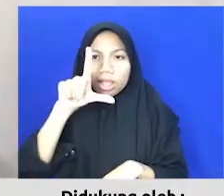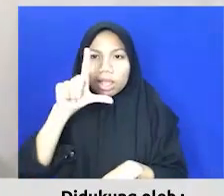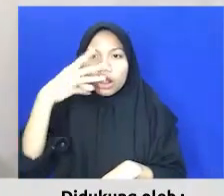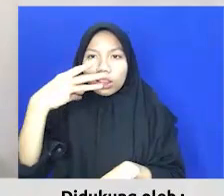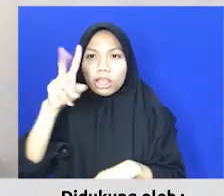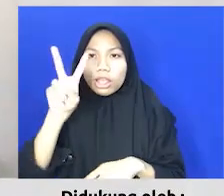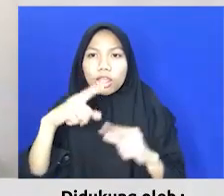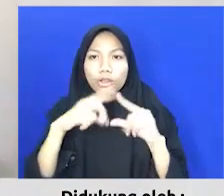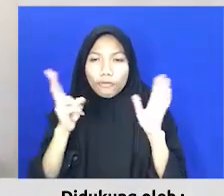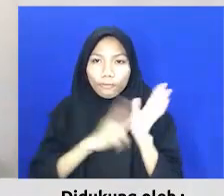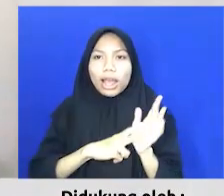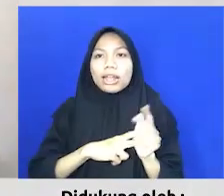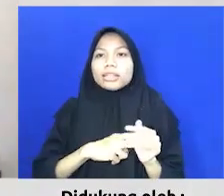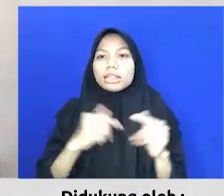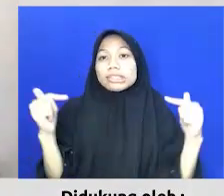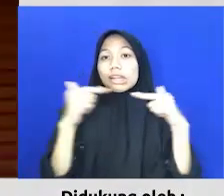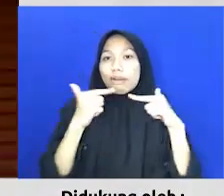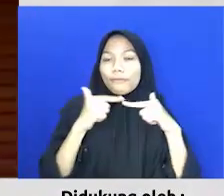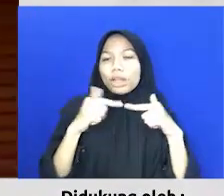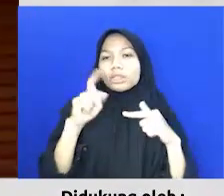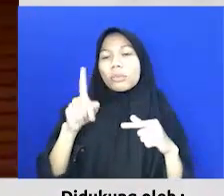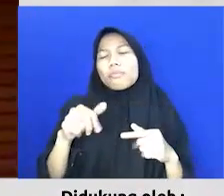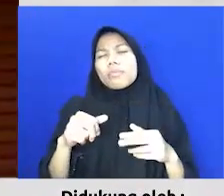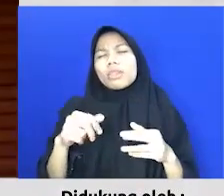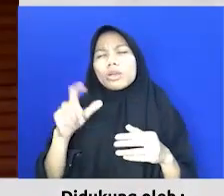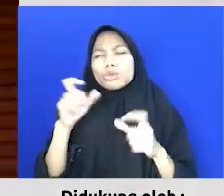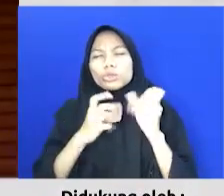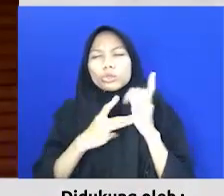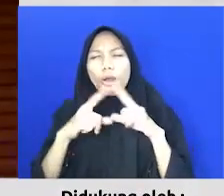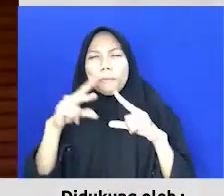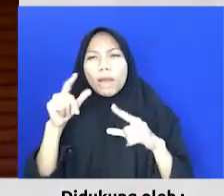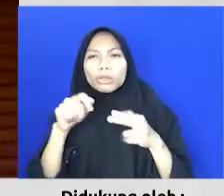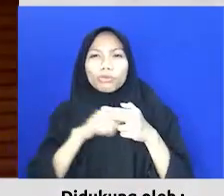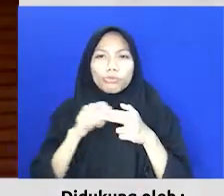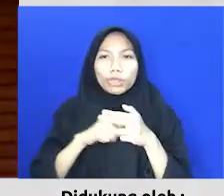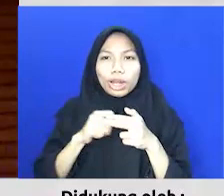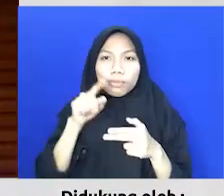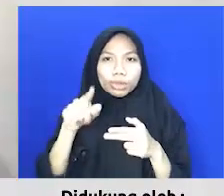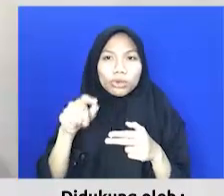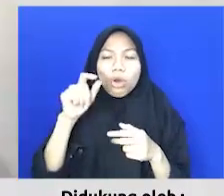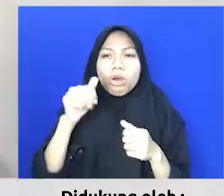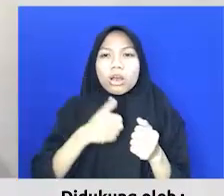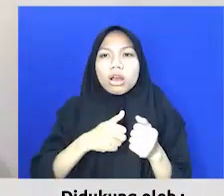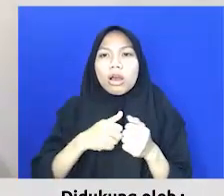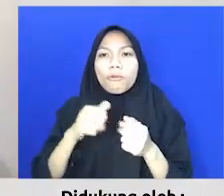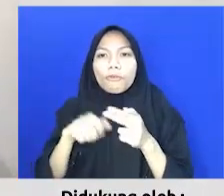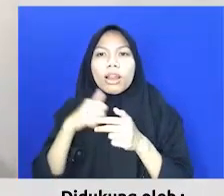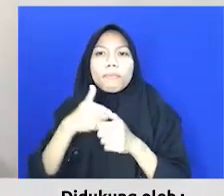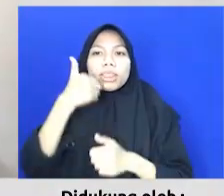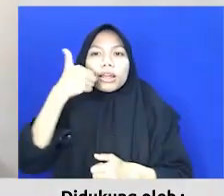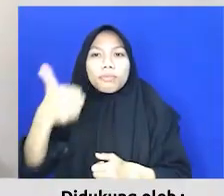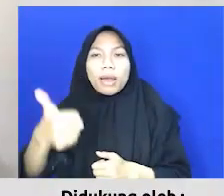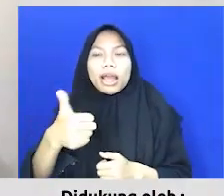film Indonesia sebetulnya kan. Nah aku rasa sebelum struktur kita bisa bilang atau mungkin sebaiknya kita sebut gitu ya demi